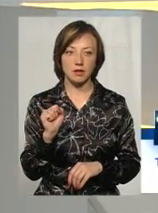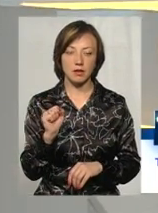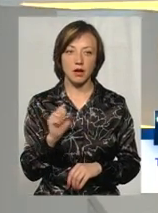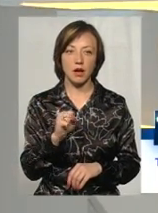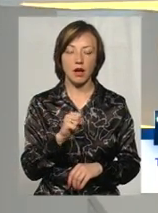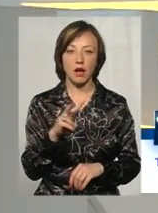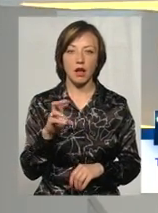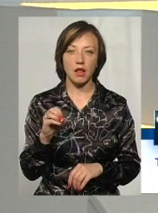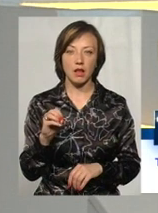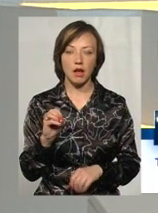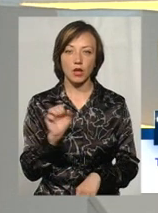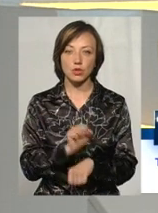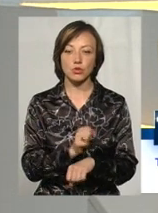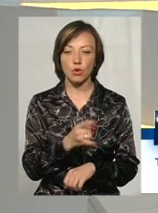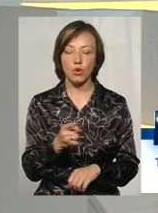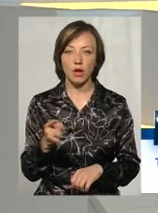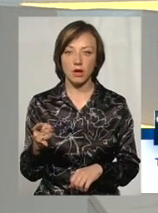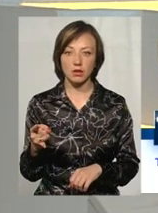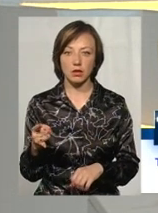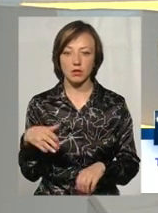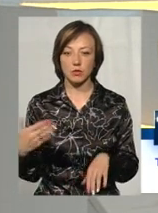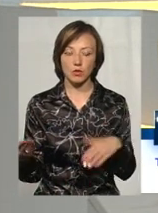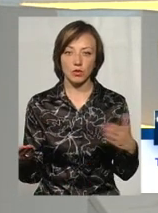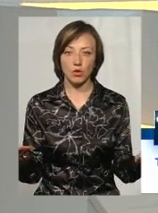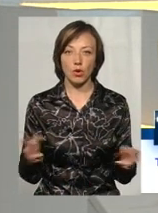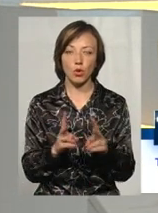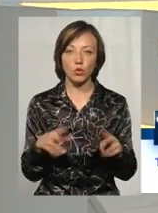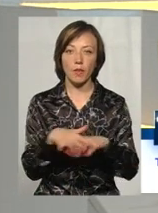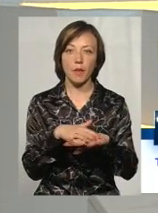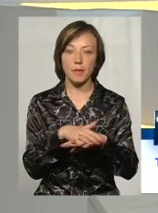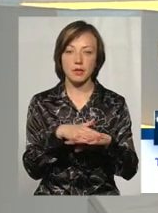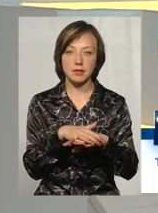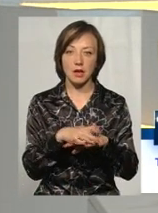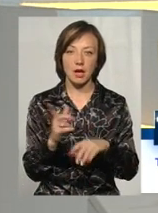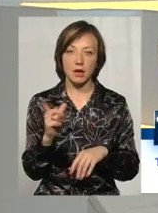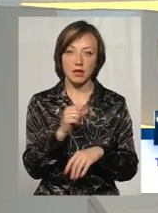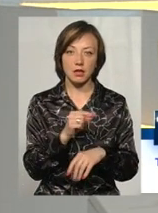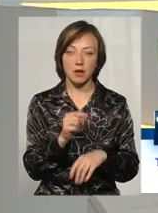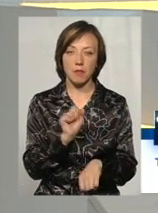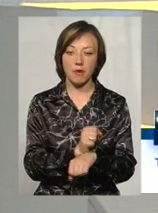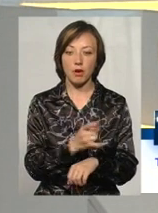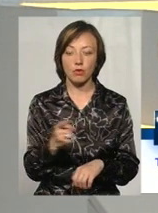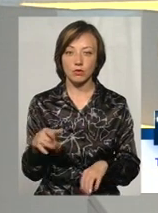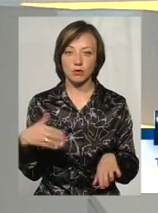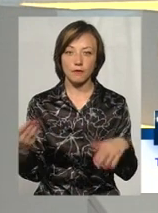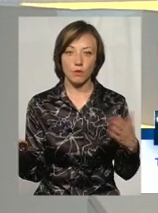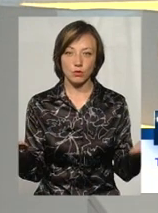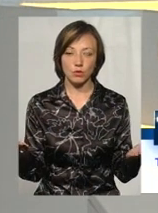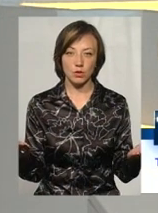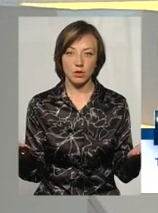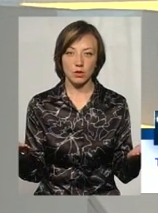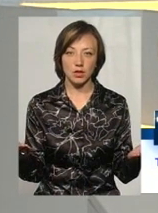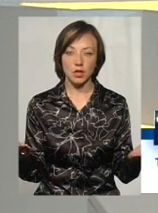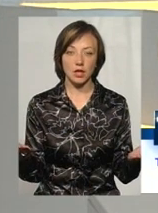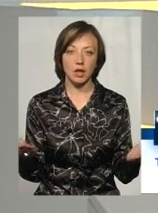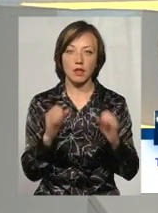Але стоянка з двох боків. І хто на базар, на ринок піде, паркуються там з двох боків. І